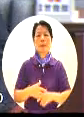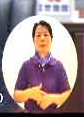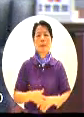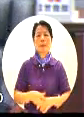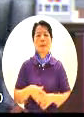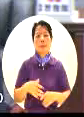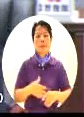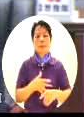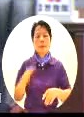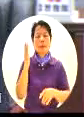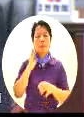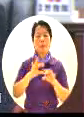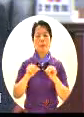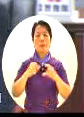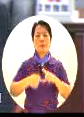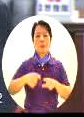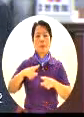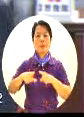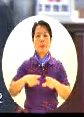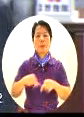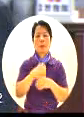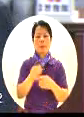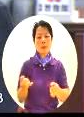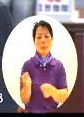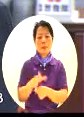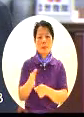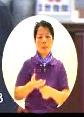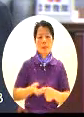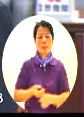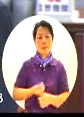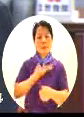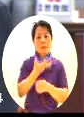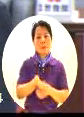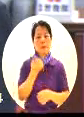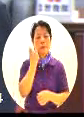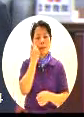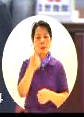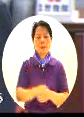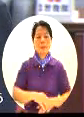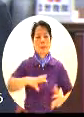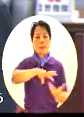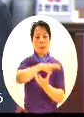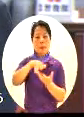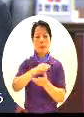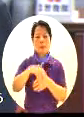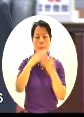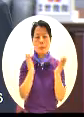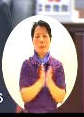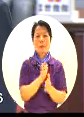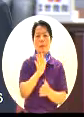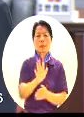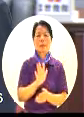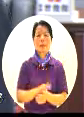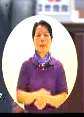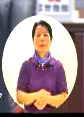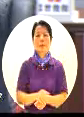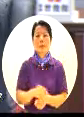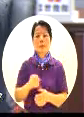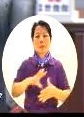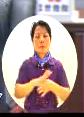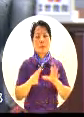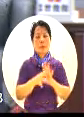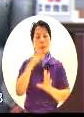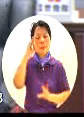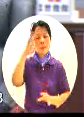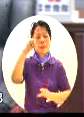西溪哈湿地公园哦，免费提供给谁呢？世界上所有文创业